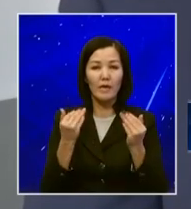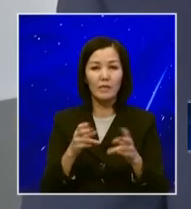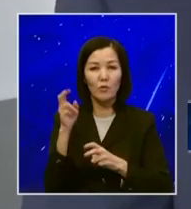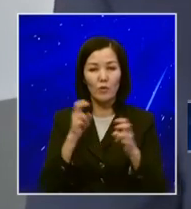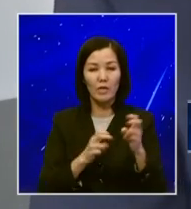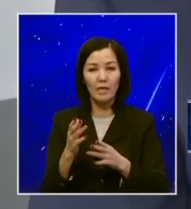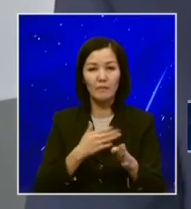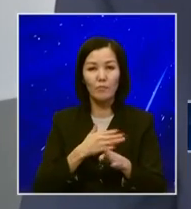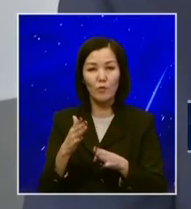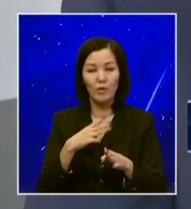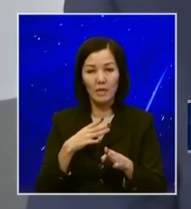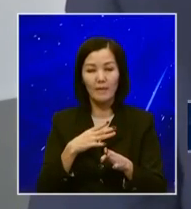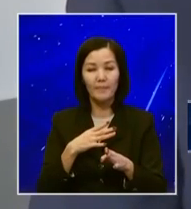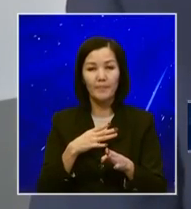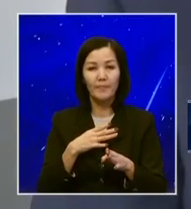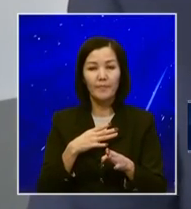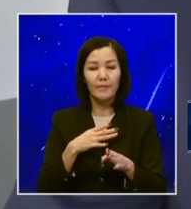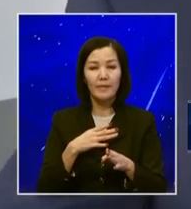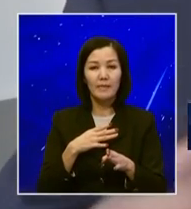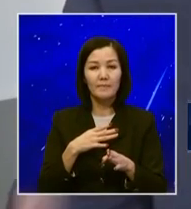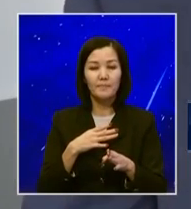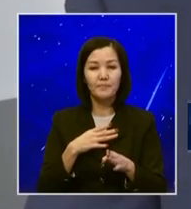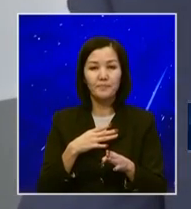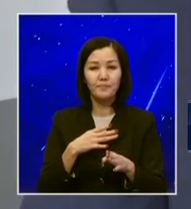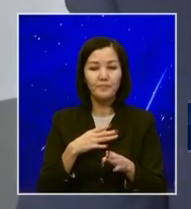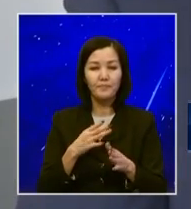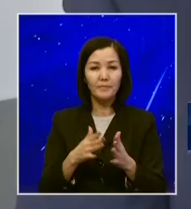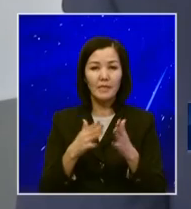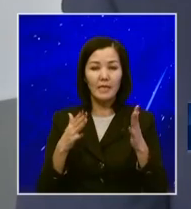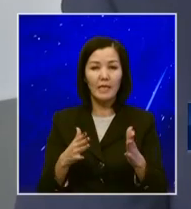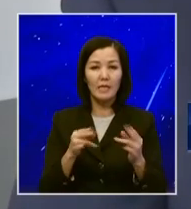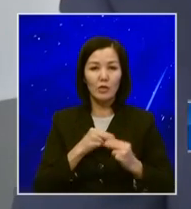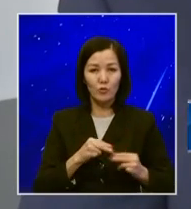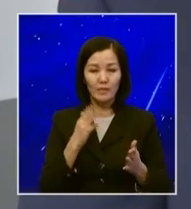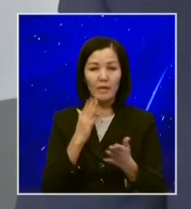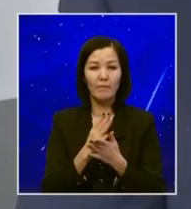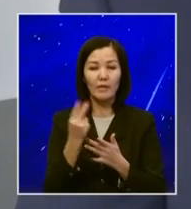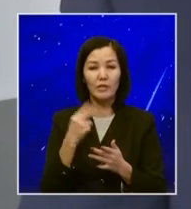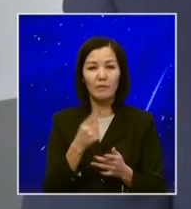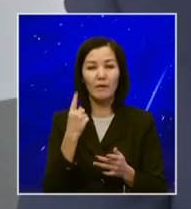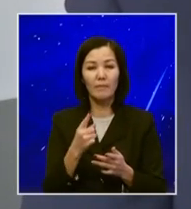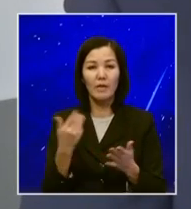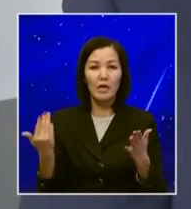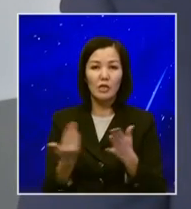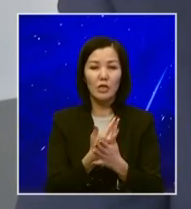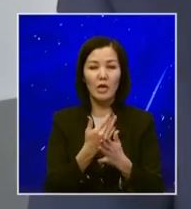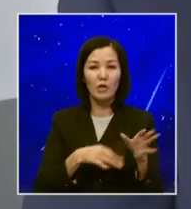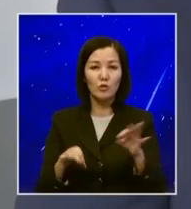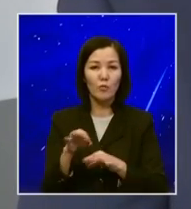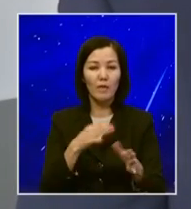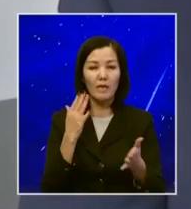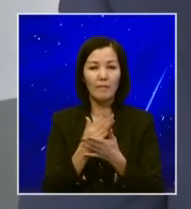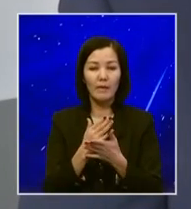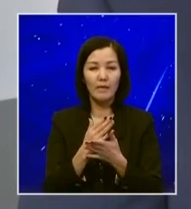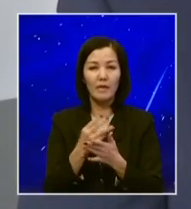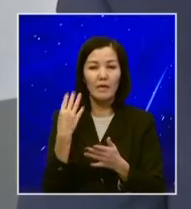өнеркәсіп саласындағы жаңағы өздерінің сала бойынша жаңағы кеңейтілген жаңағы жұмыстары бар. 21 жаңа жобаларымыз бар. Жаңа өзіңіз